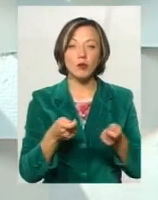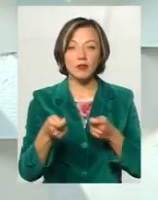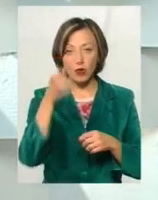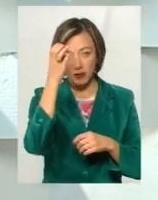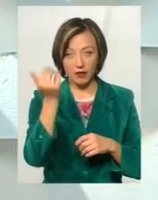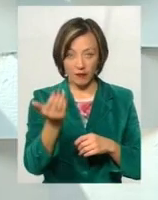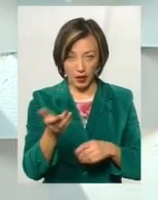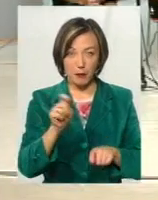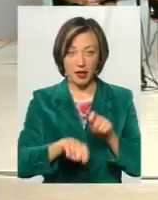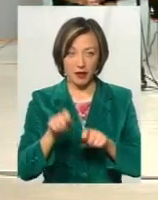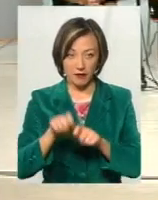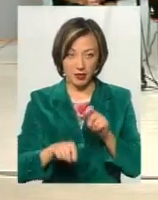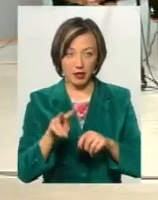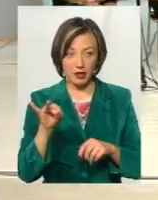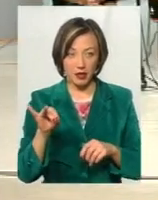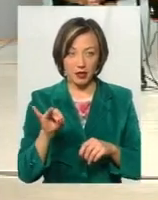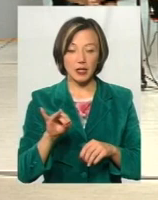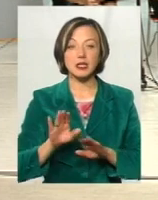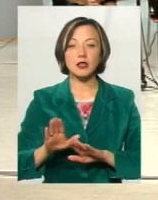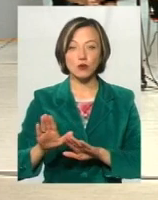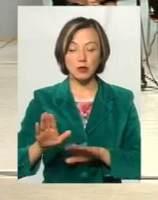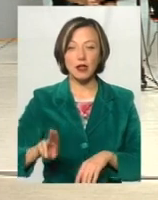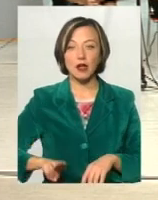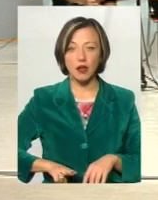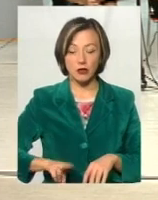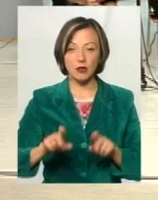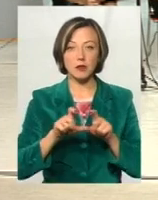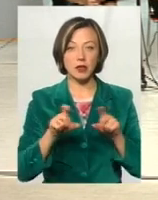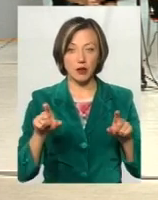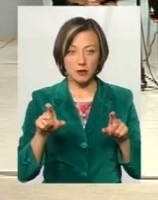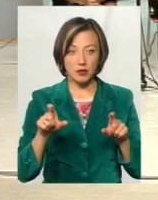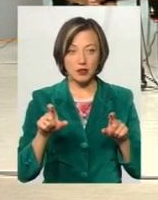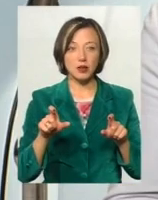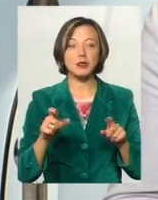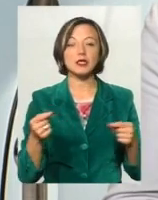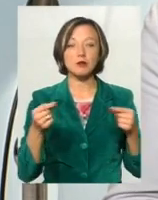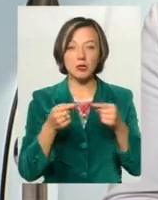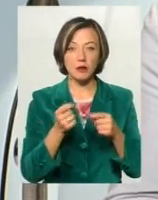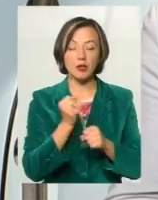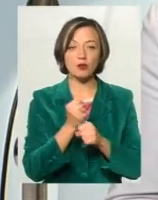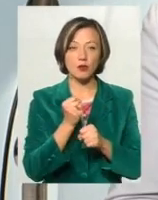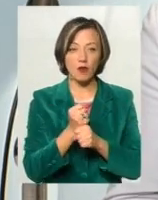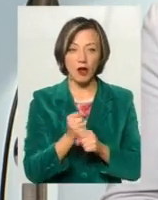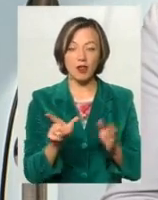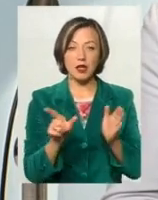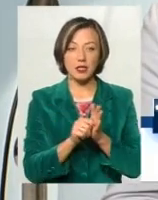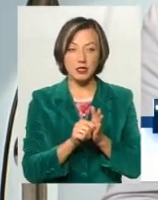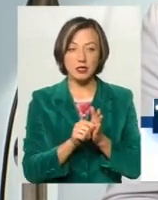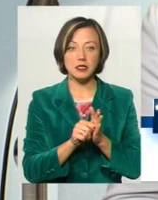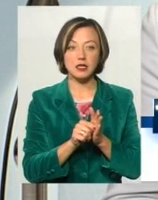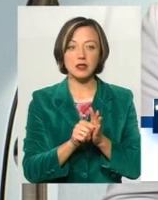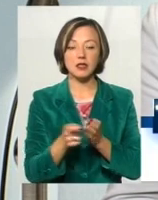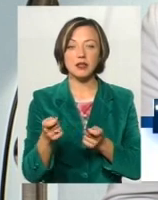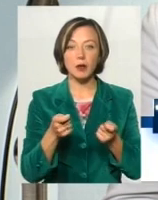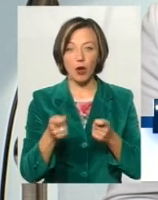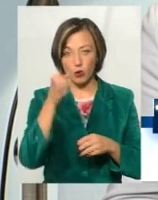Ви перевірили? Так, заступник директора департаменту, директор департаменту безпосередньо працювали із